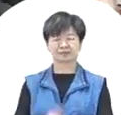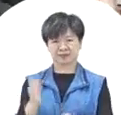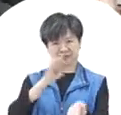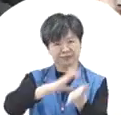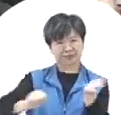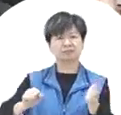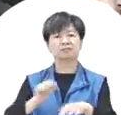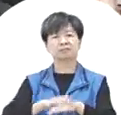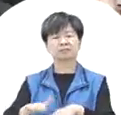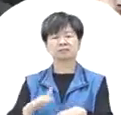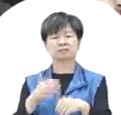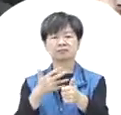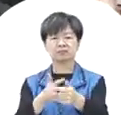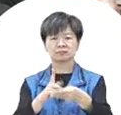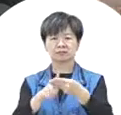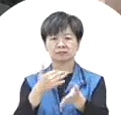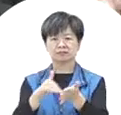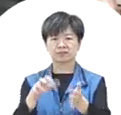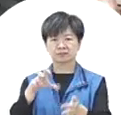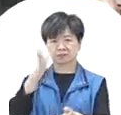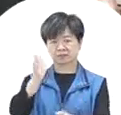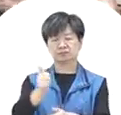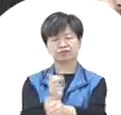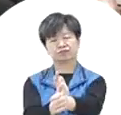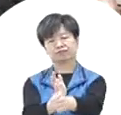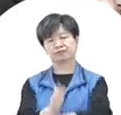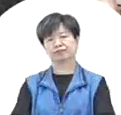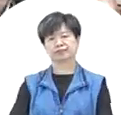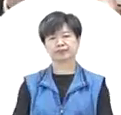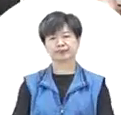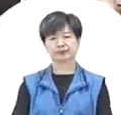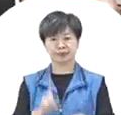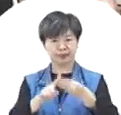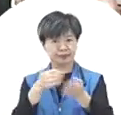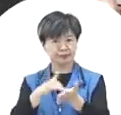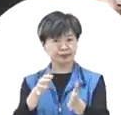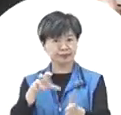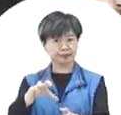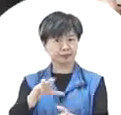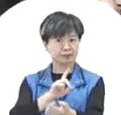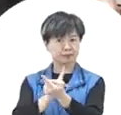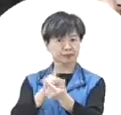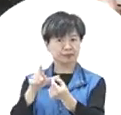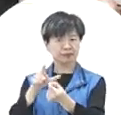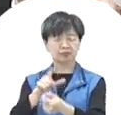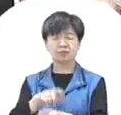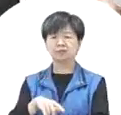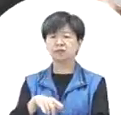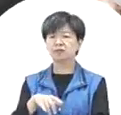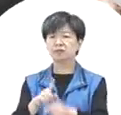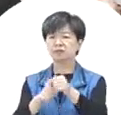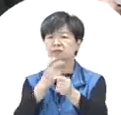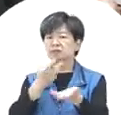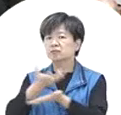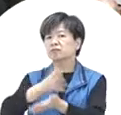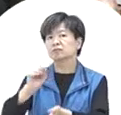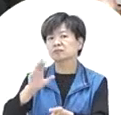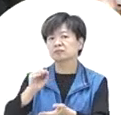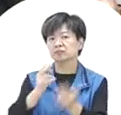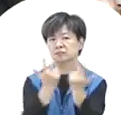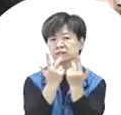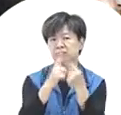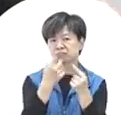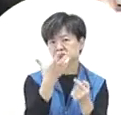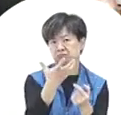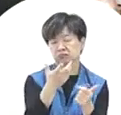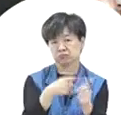问一下，我们主计处长也在这里，主计处长，这个我们主计处有没有跟中央沟通过呢？我们新北市是人口最多的城